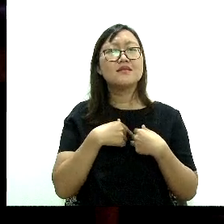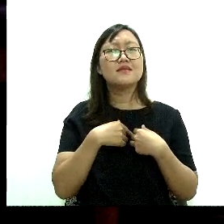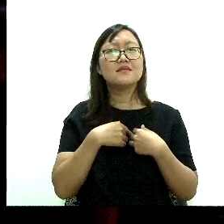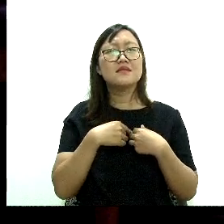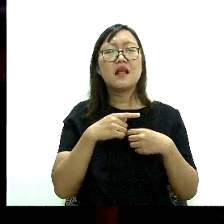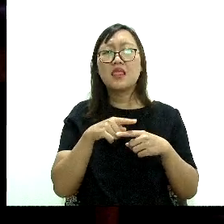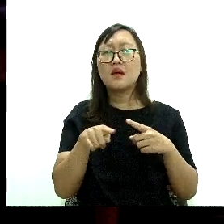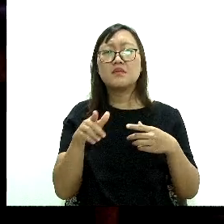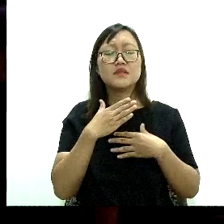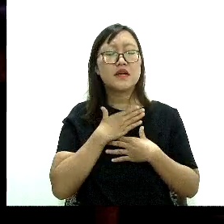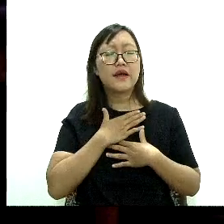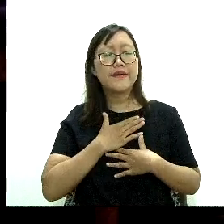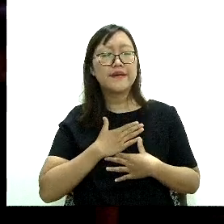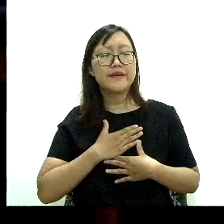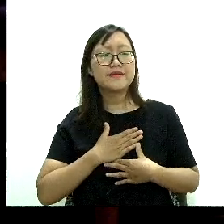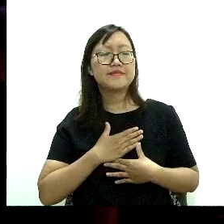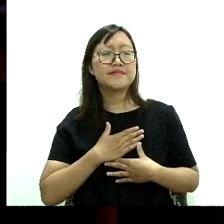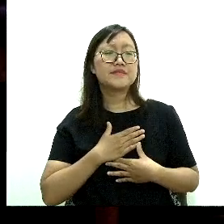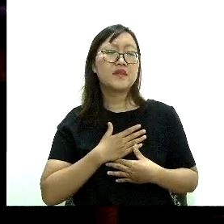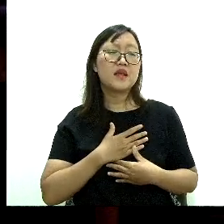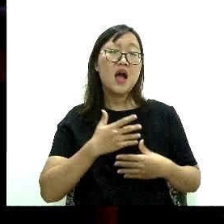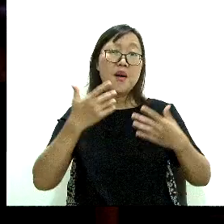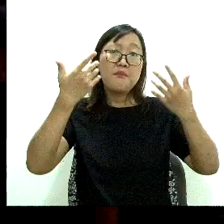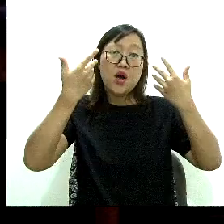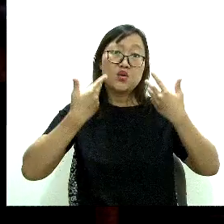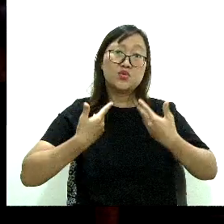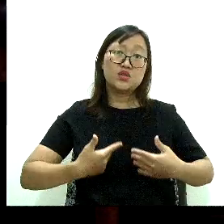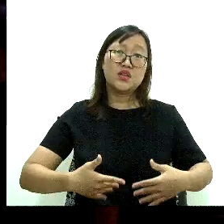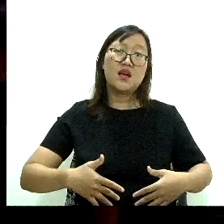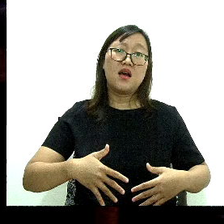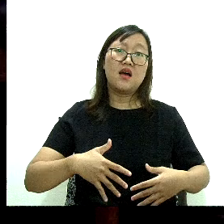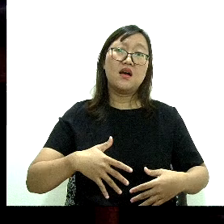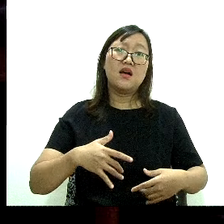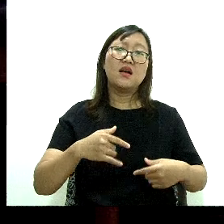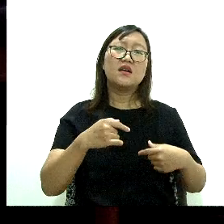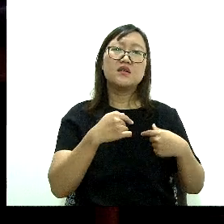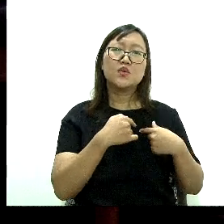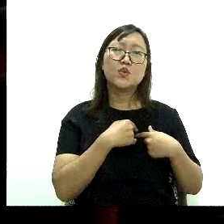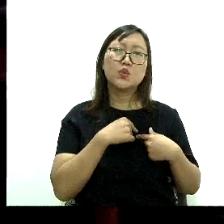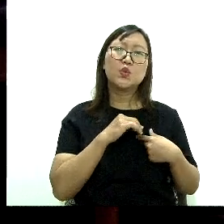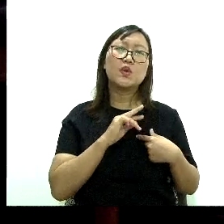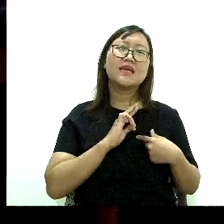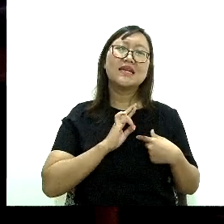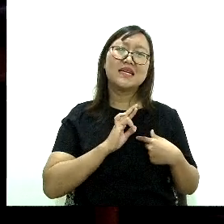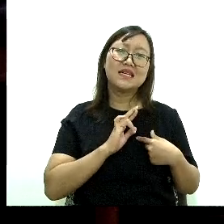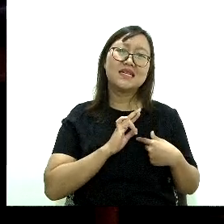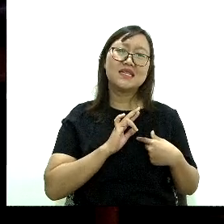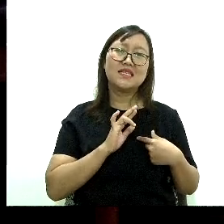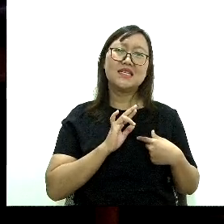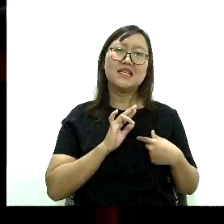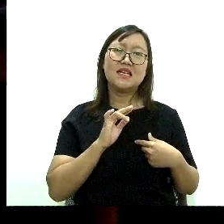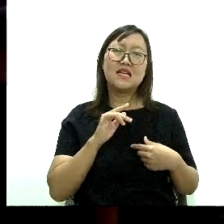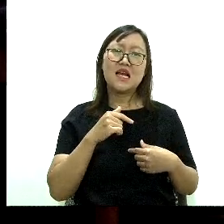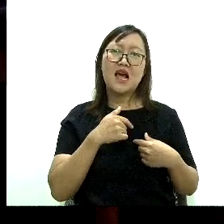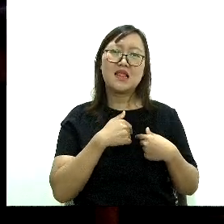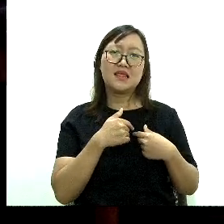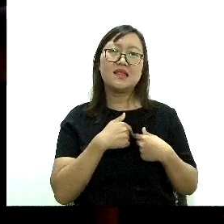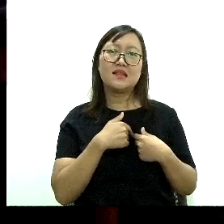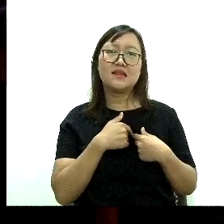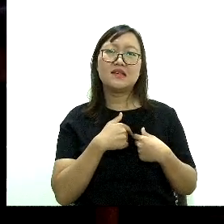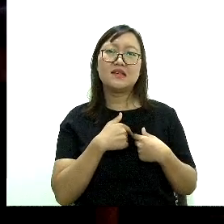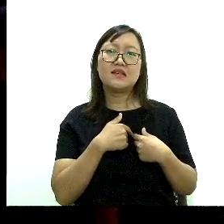Marilah kita meniru kemurahan hati Allah, hingga kita pun bisa bersuka cita dan